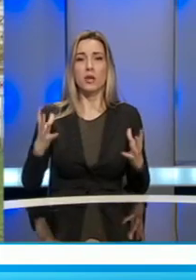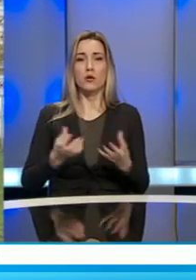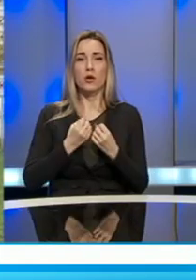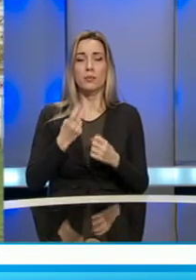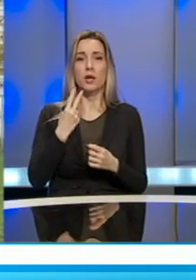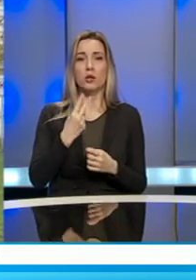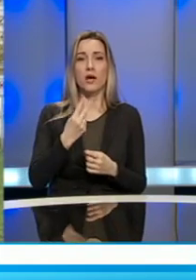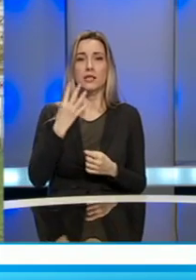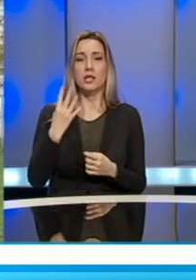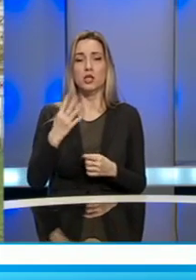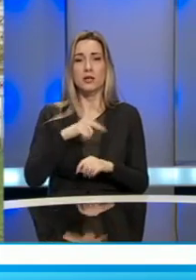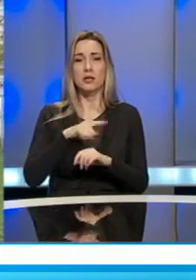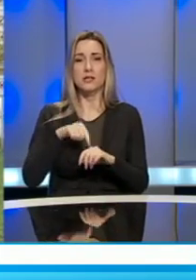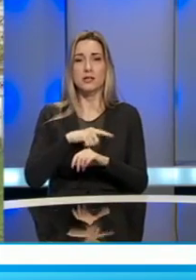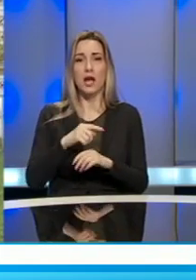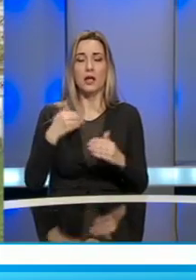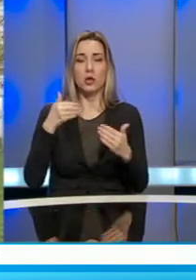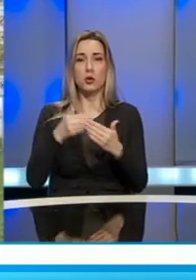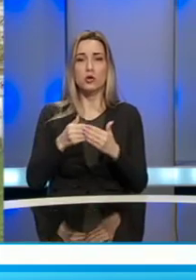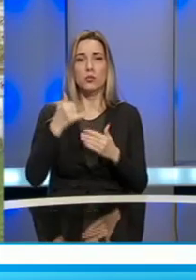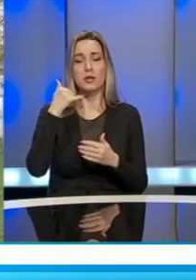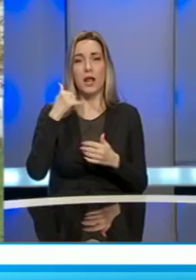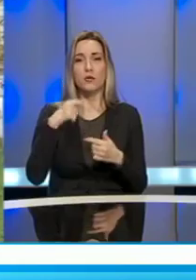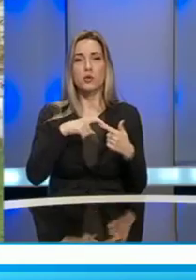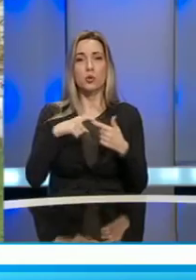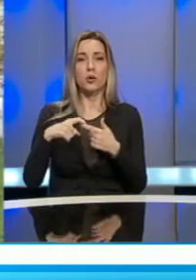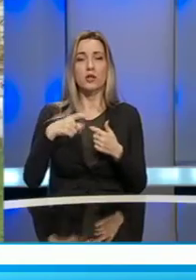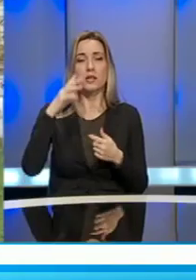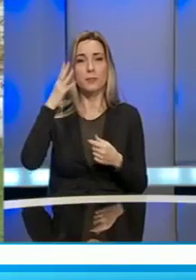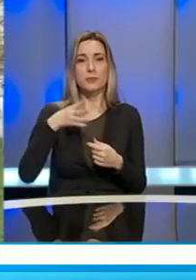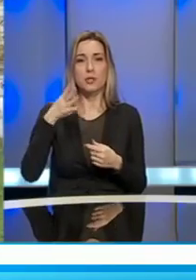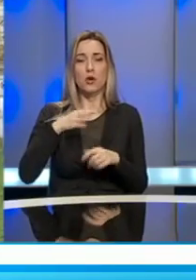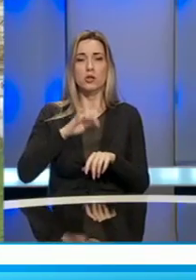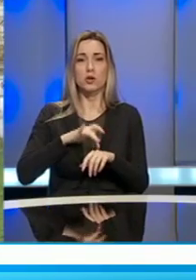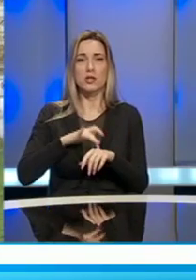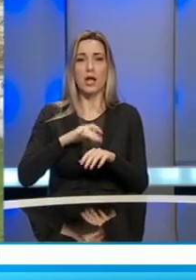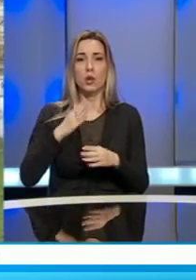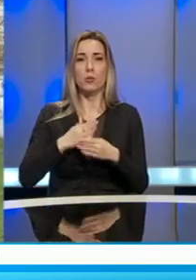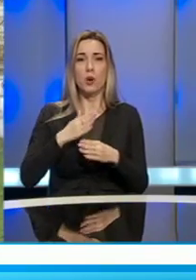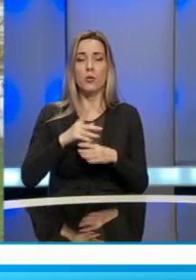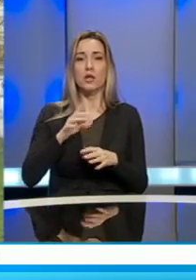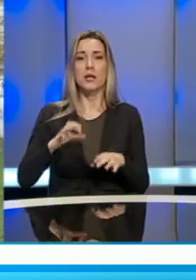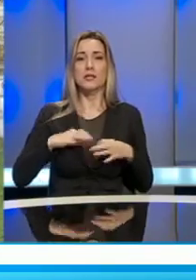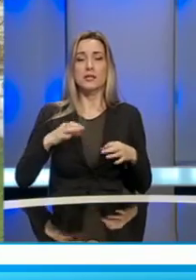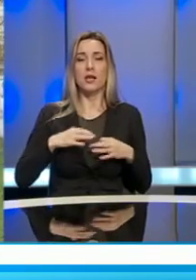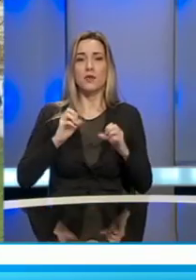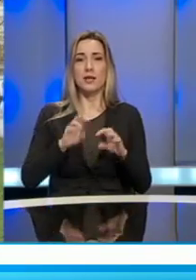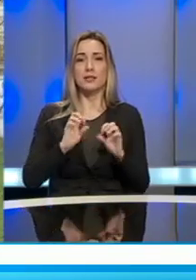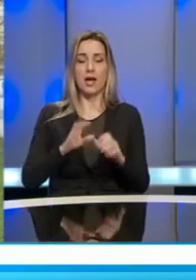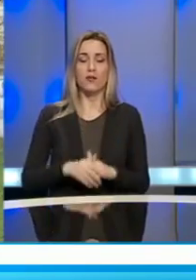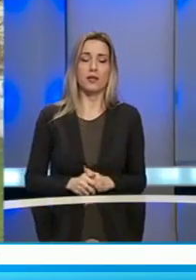formiraju 24 sata dostupnu telefonsku liniju za psihosocijalnu pomoć i zdravstvene savjete.